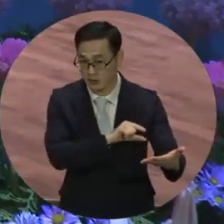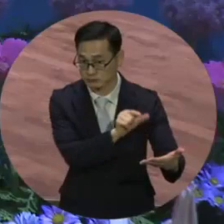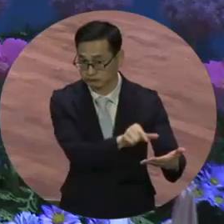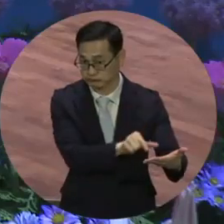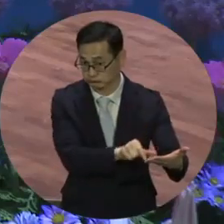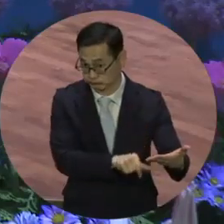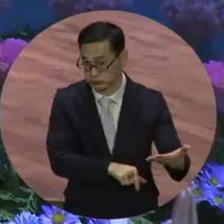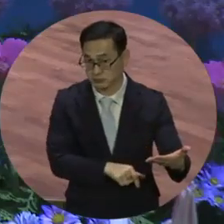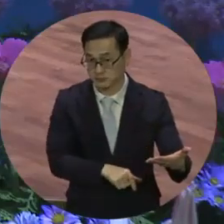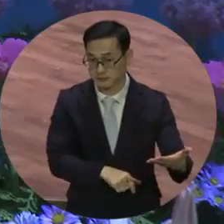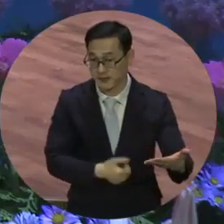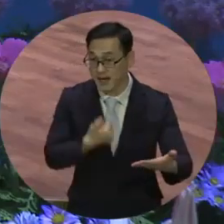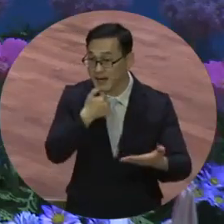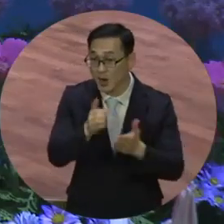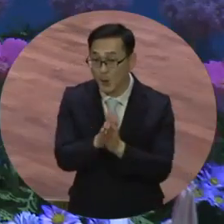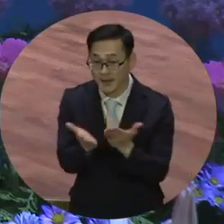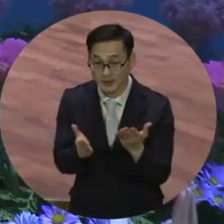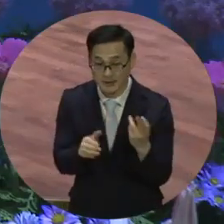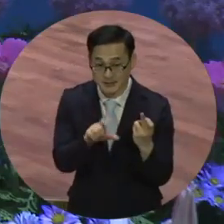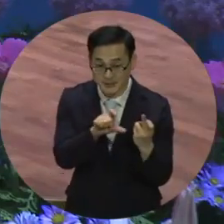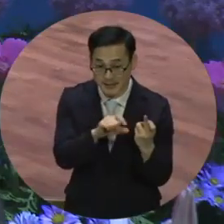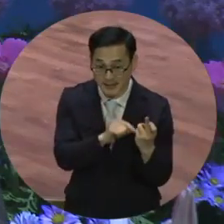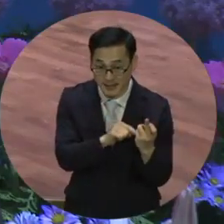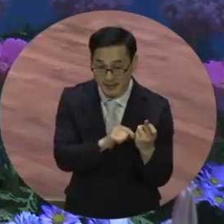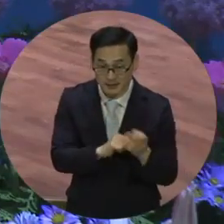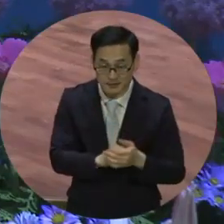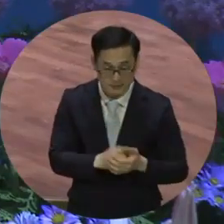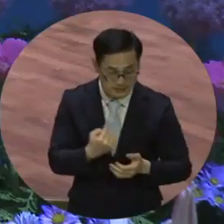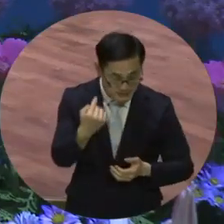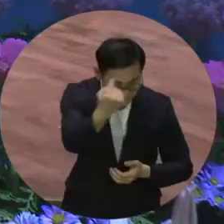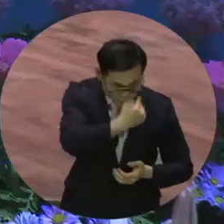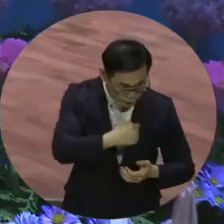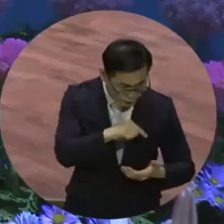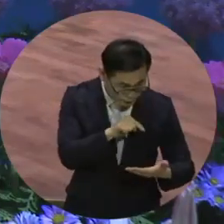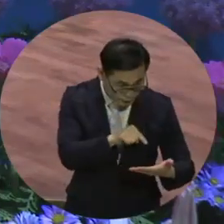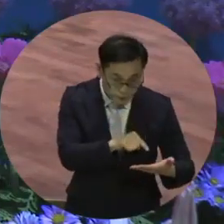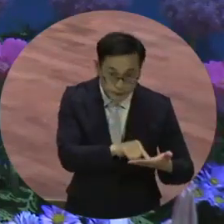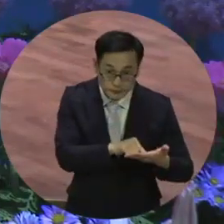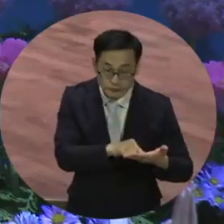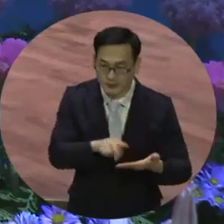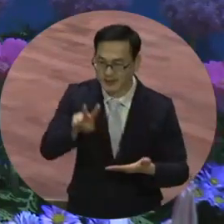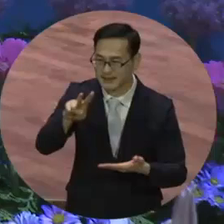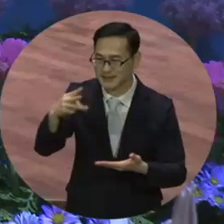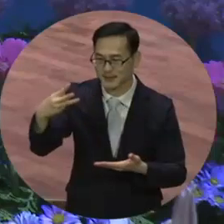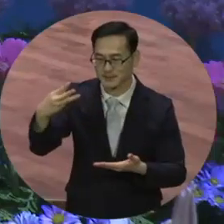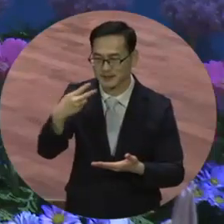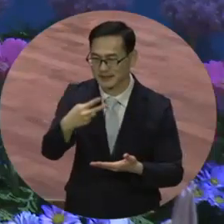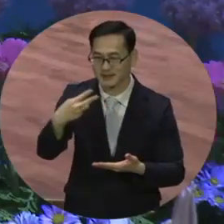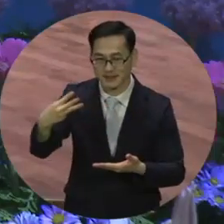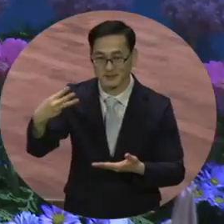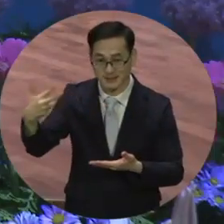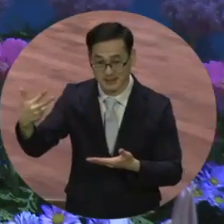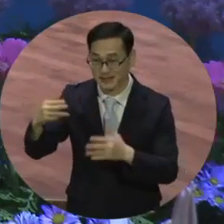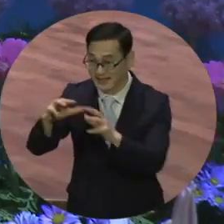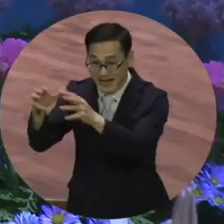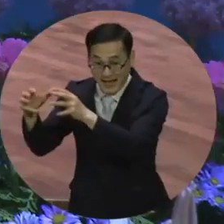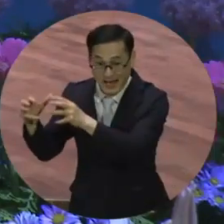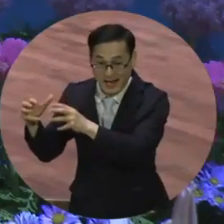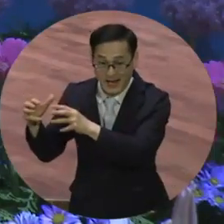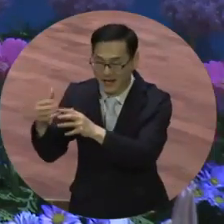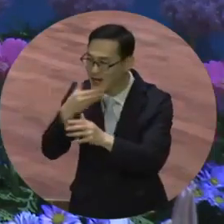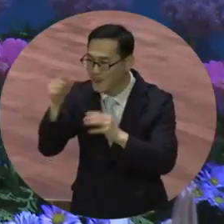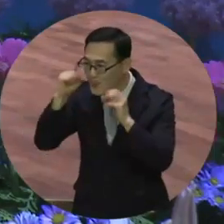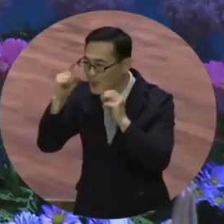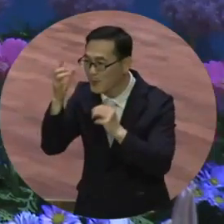있어요. 로마서 16장 인물은 한결같이 237 나라 살리는 서밋의